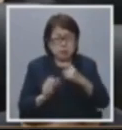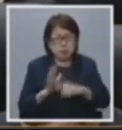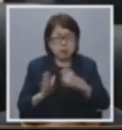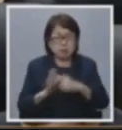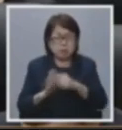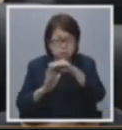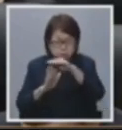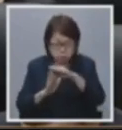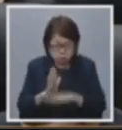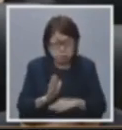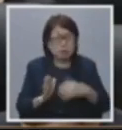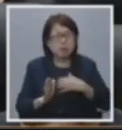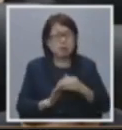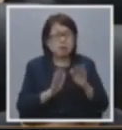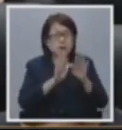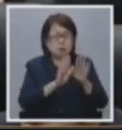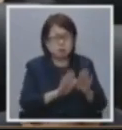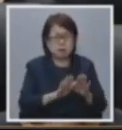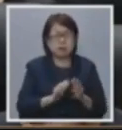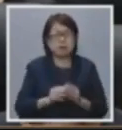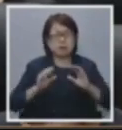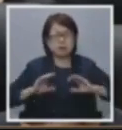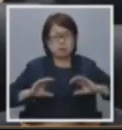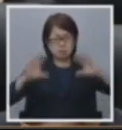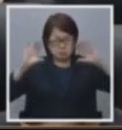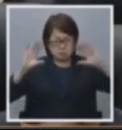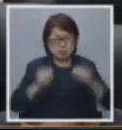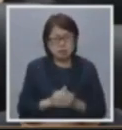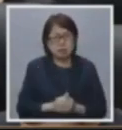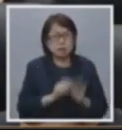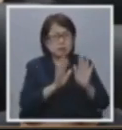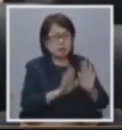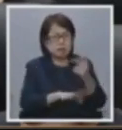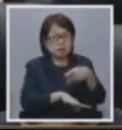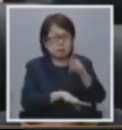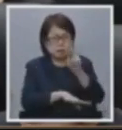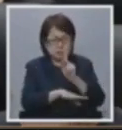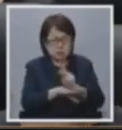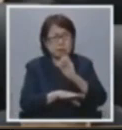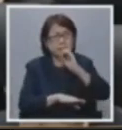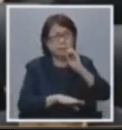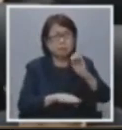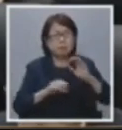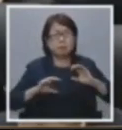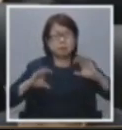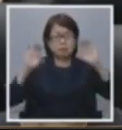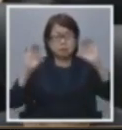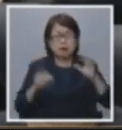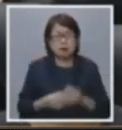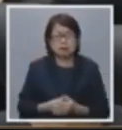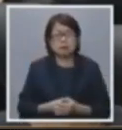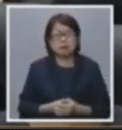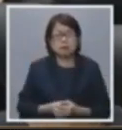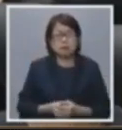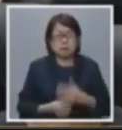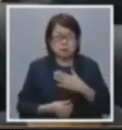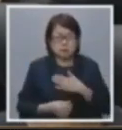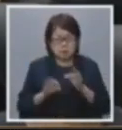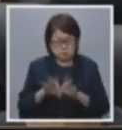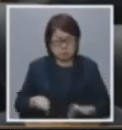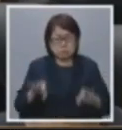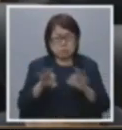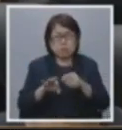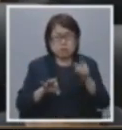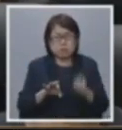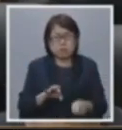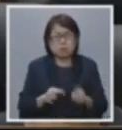ากที่จะฝากประเด็นไว้กับทางรัฐบาลผ่านทางท่านประธานสภานะครับว่าเรามีความจำเป็นต้องจัดง